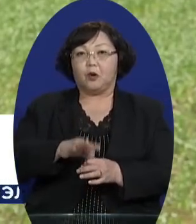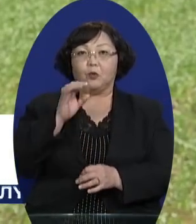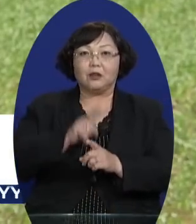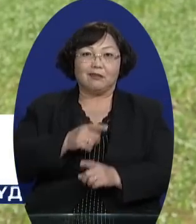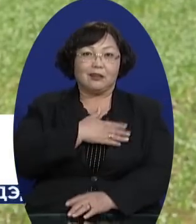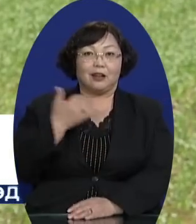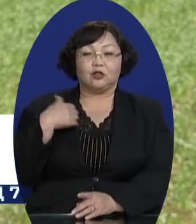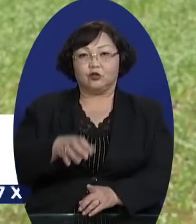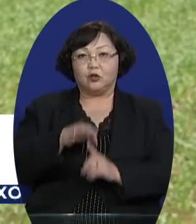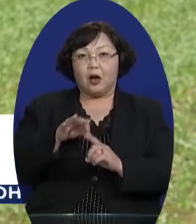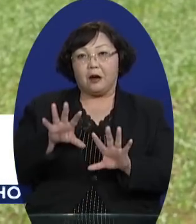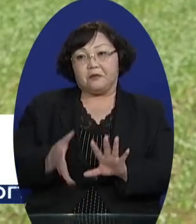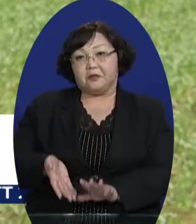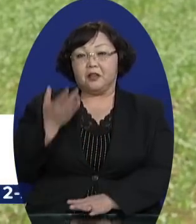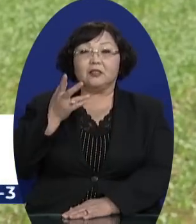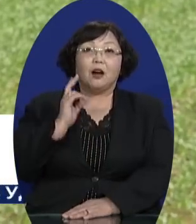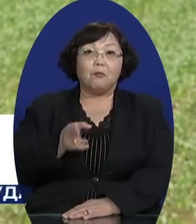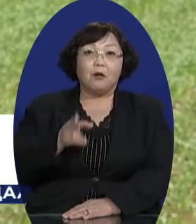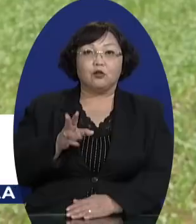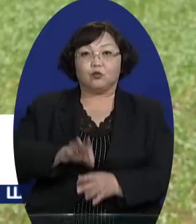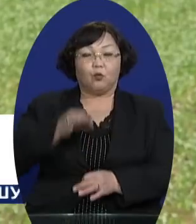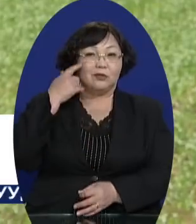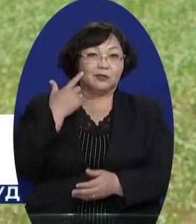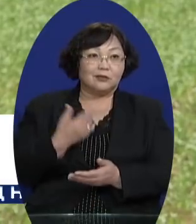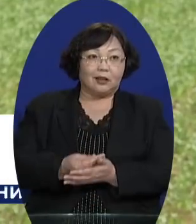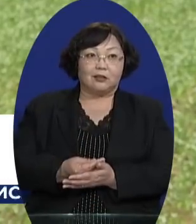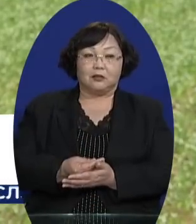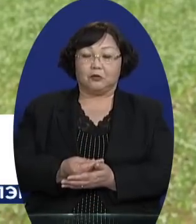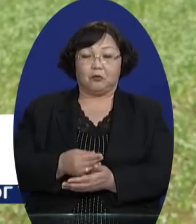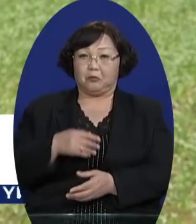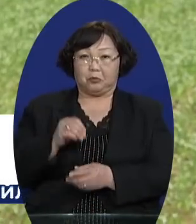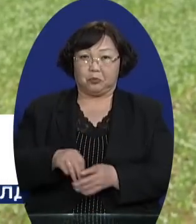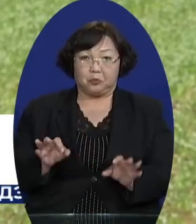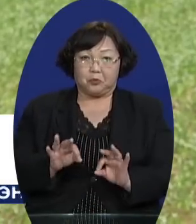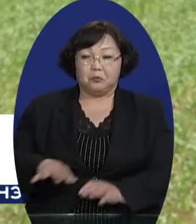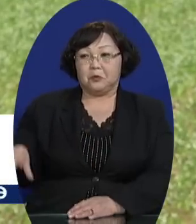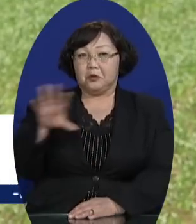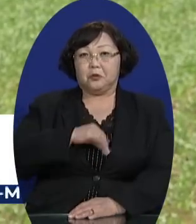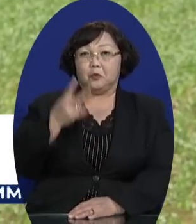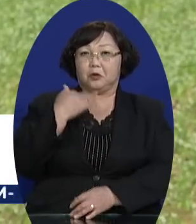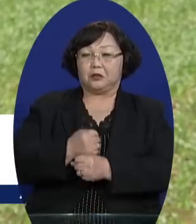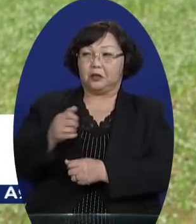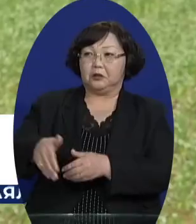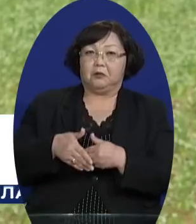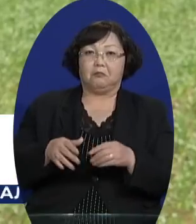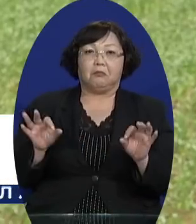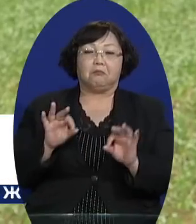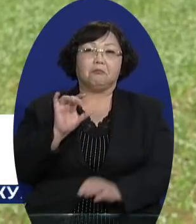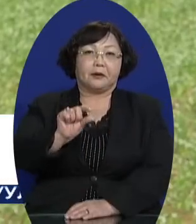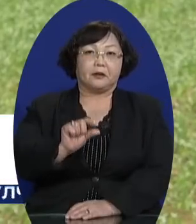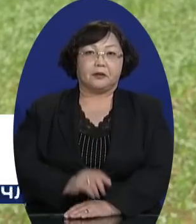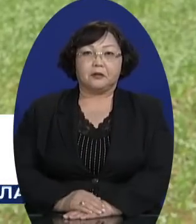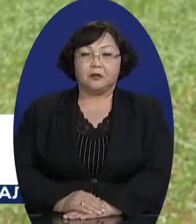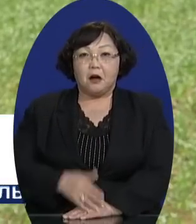Бид нар нэг 10 хэдэн компани бол тэр сонгуулийн санал өгдөггүй учраас бидний үйл ажиллагааг бол нэг дэмжих нь бага.